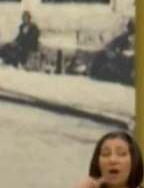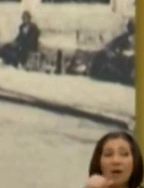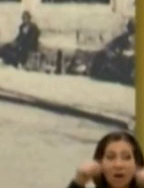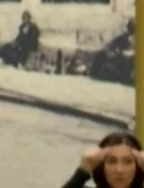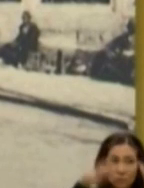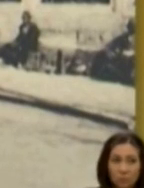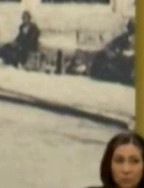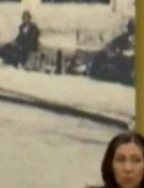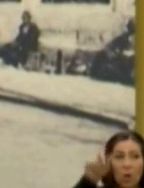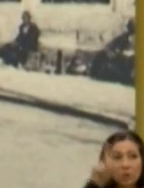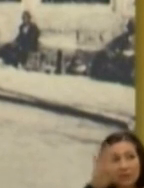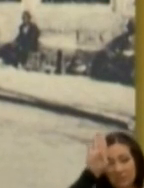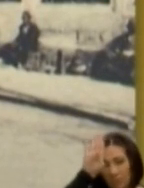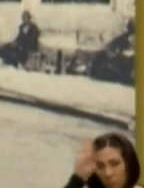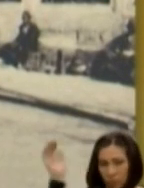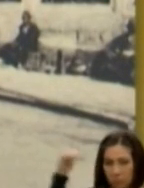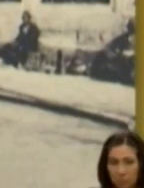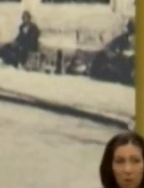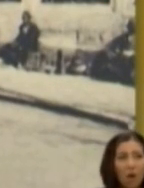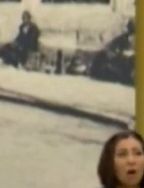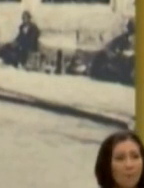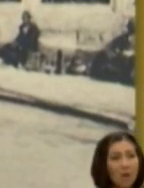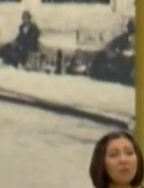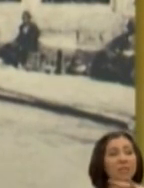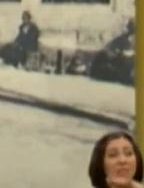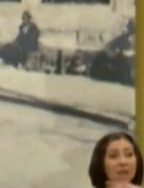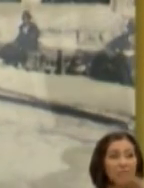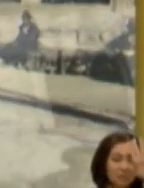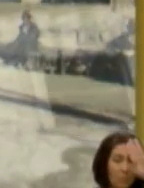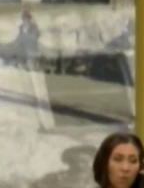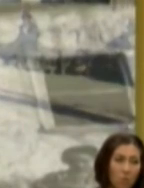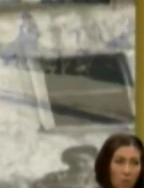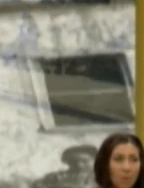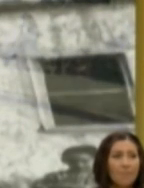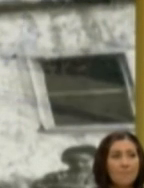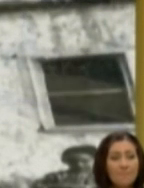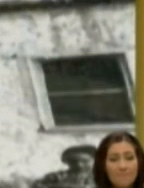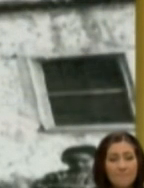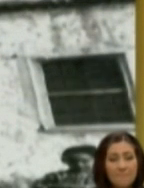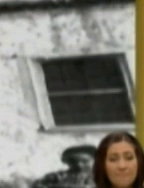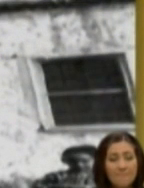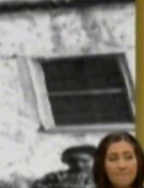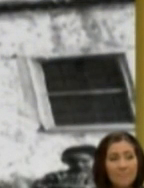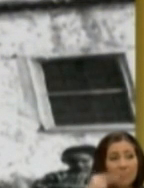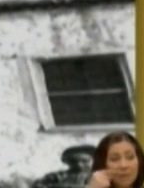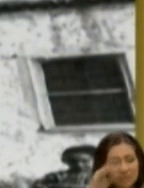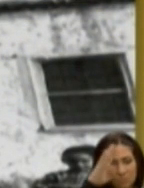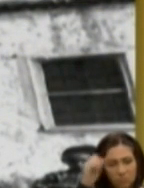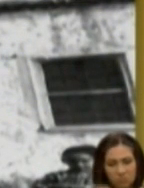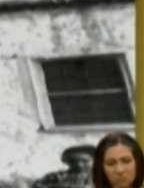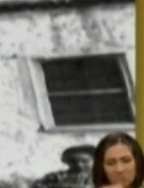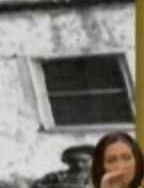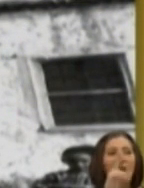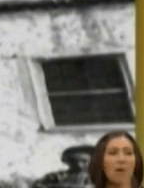yolculuğuna çıkar. Önce İstanbul'a uğrarlar. Ancak dedesi İstanbul'da vefat eder ve Mehmet Seracettin Efendi İstanbul'da yaşamaya karar